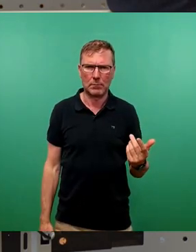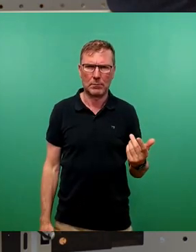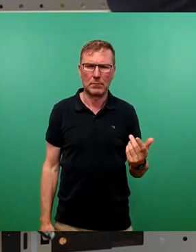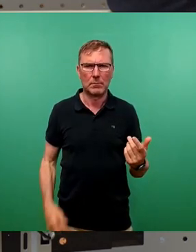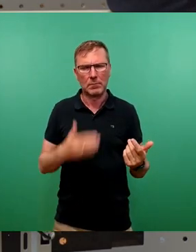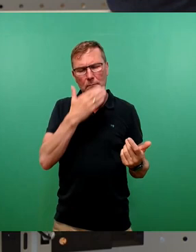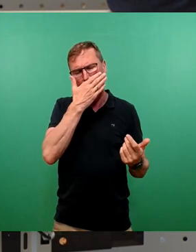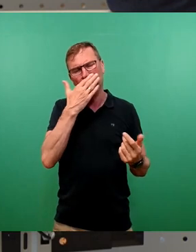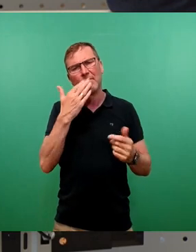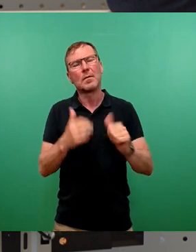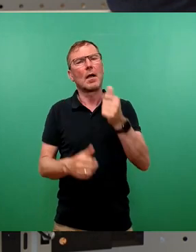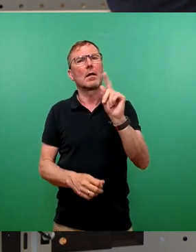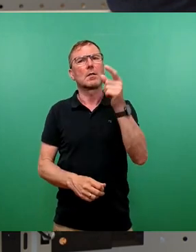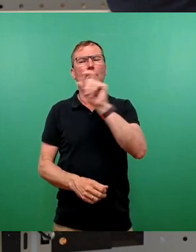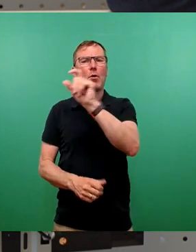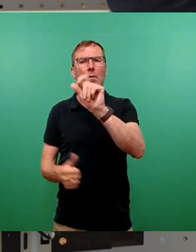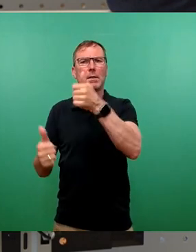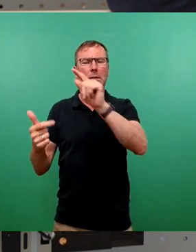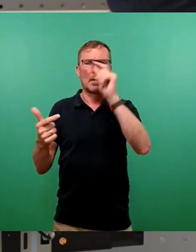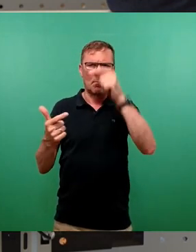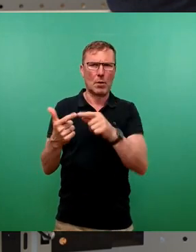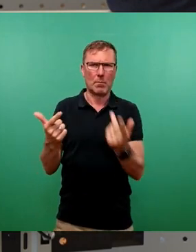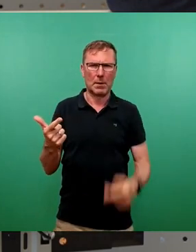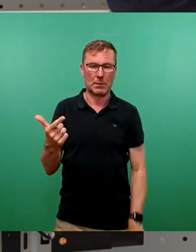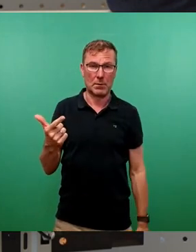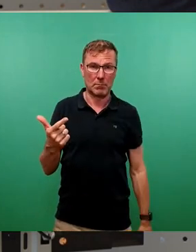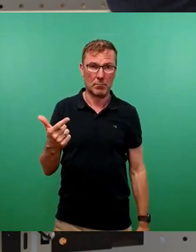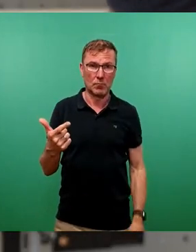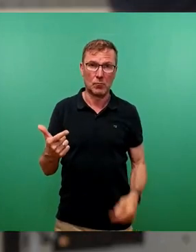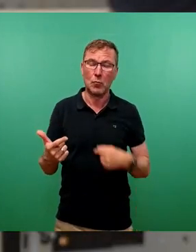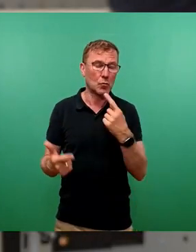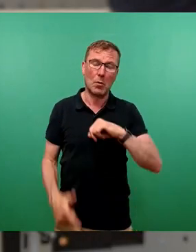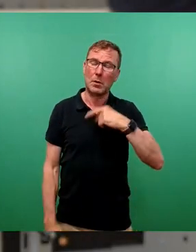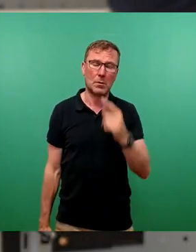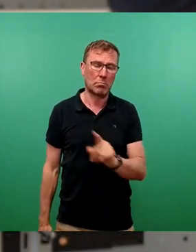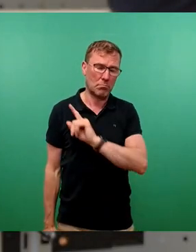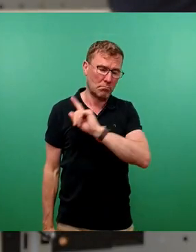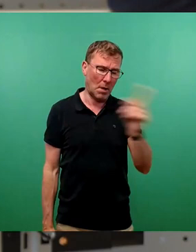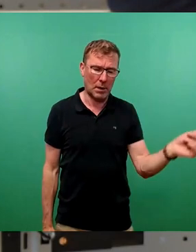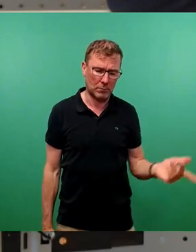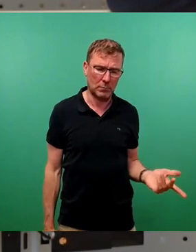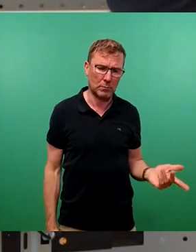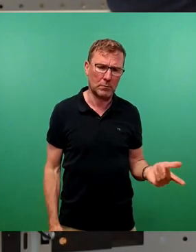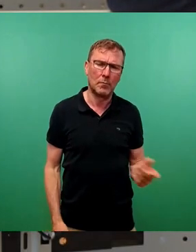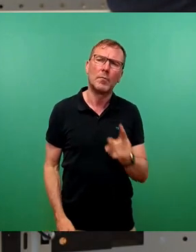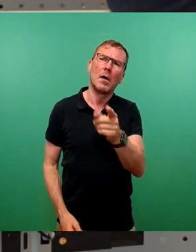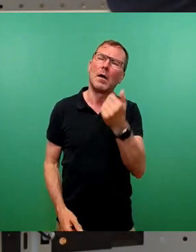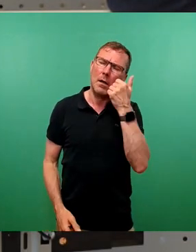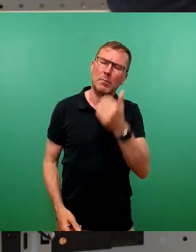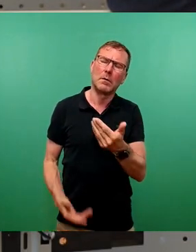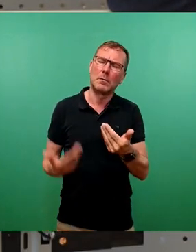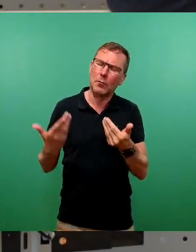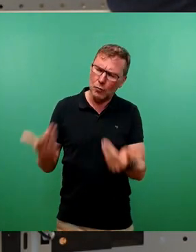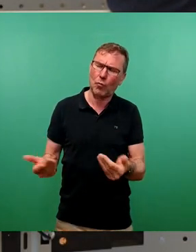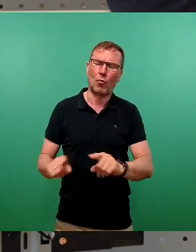als ersten Bürgermeister und als zweiten Bürgermeister. So. Und da haben wir als Linke gesagt, also man muss mal die Kirche im Dorf lassen, so geht